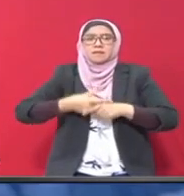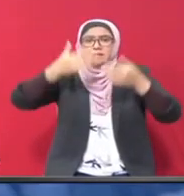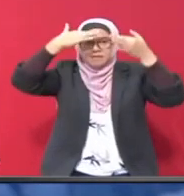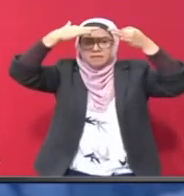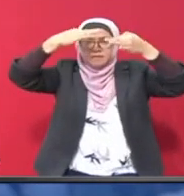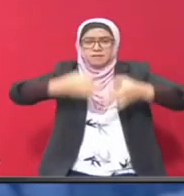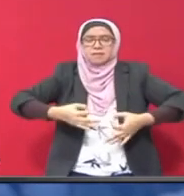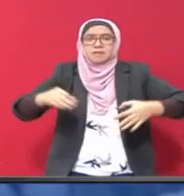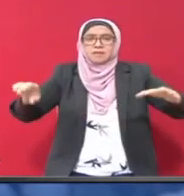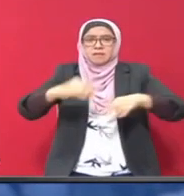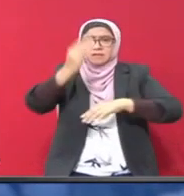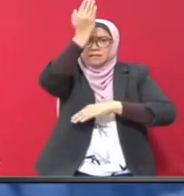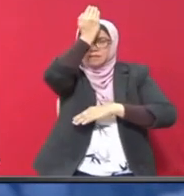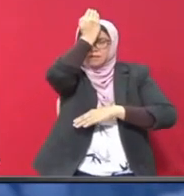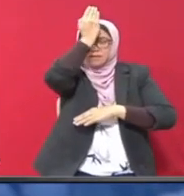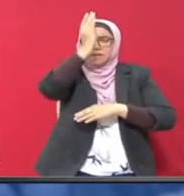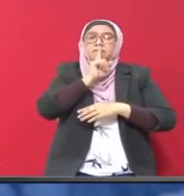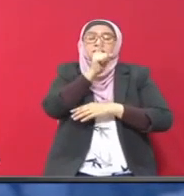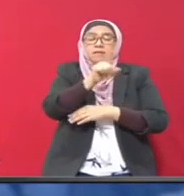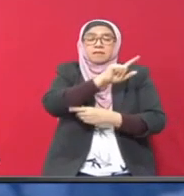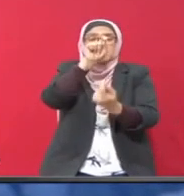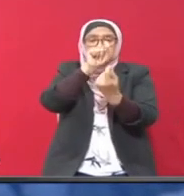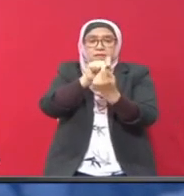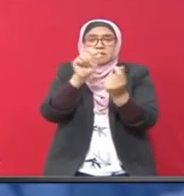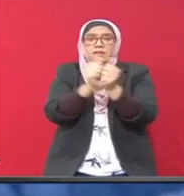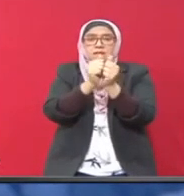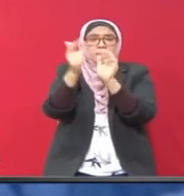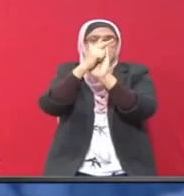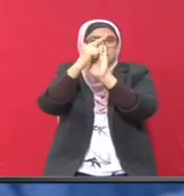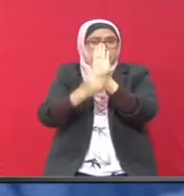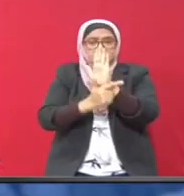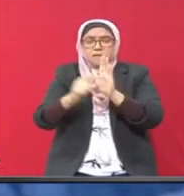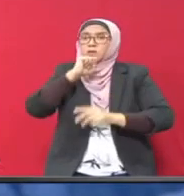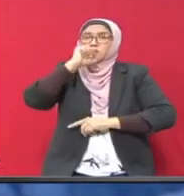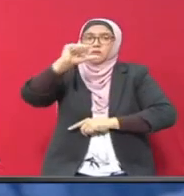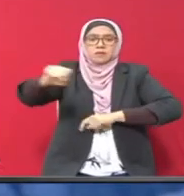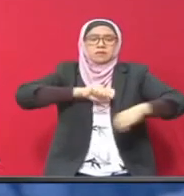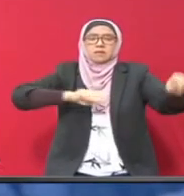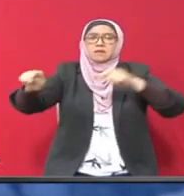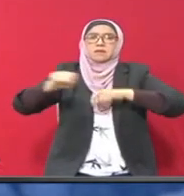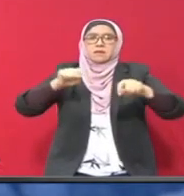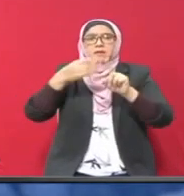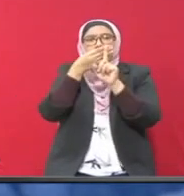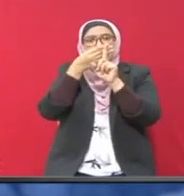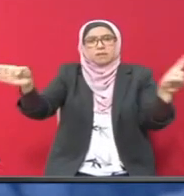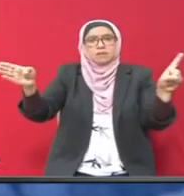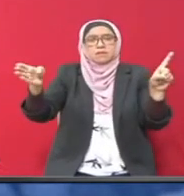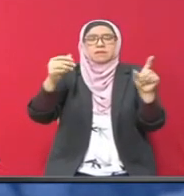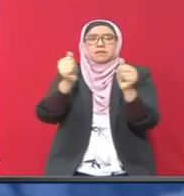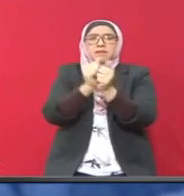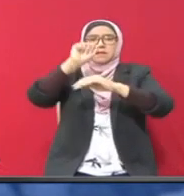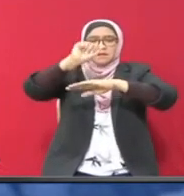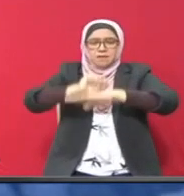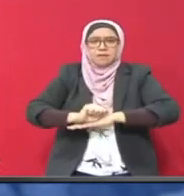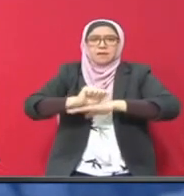amat bertepatan dengan pelembagaan ianya bukan sekali-kali satu tindakan yang bercanggah dengan amalan demokrasi